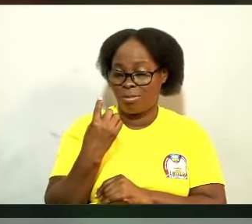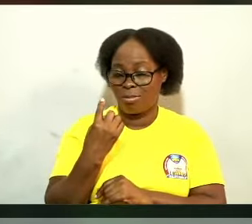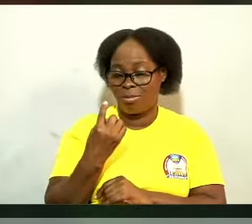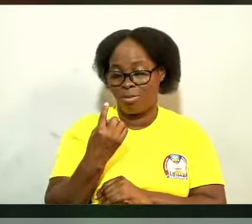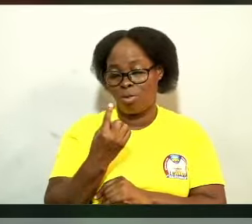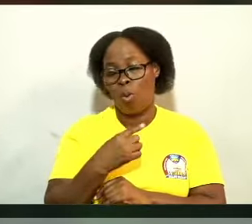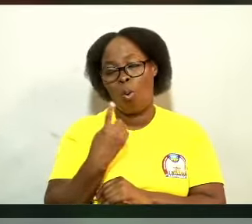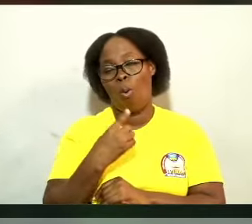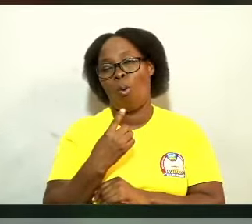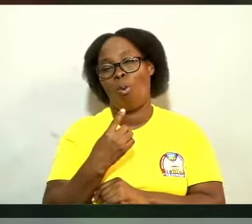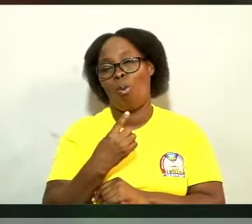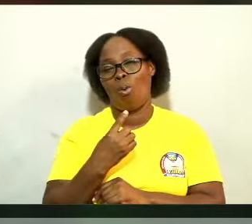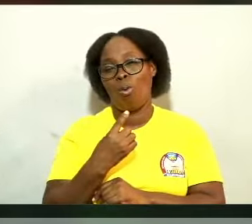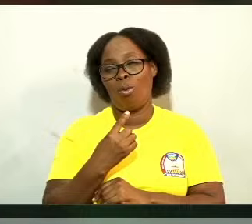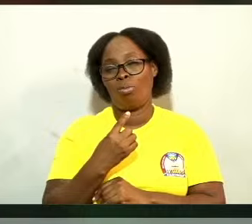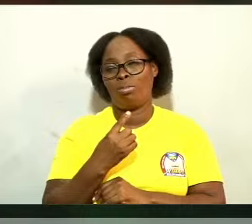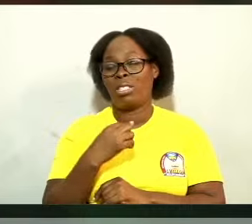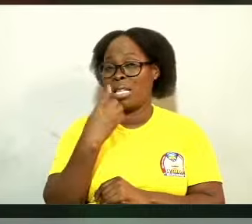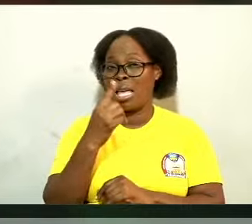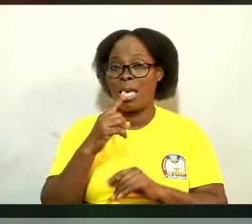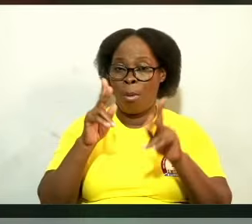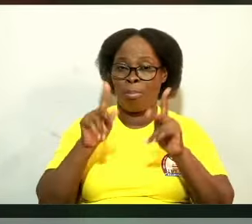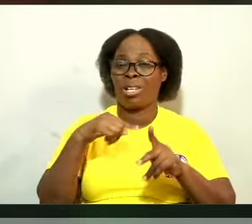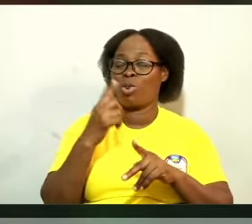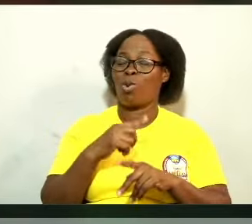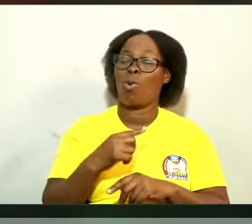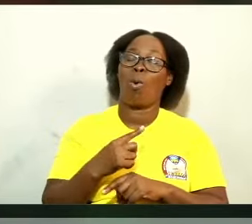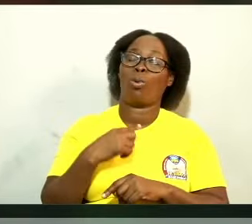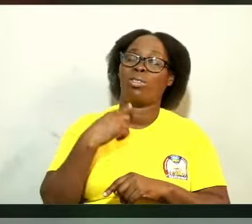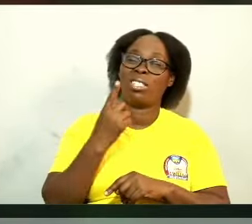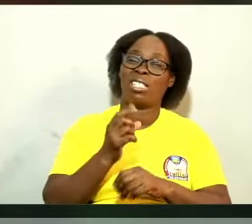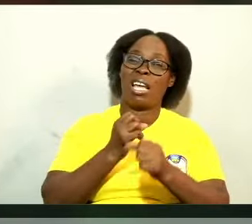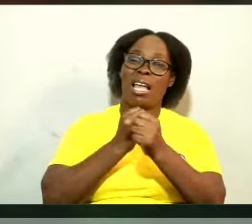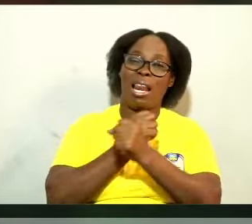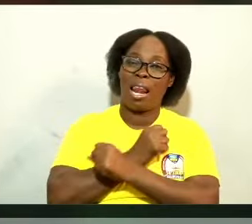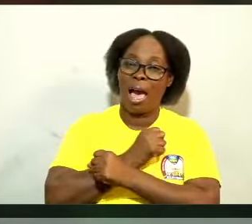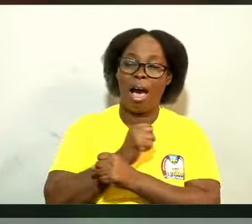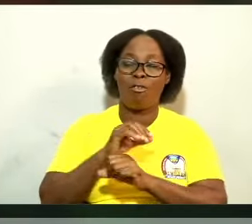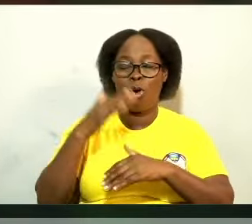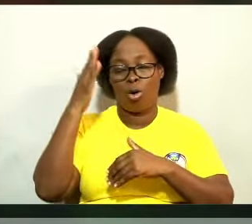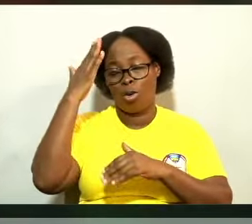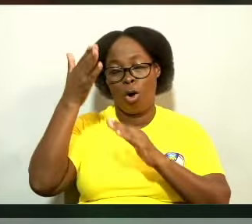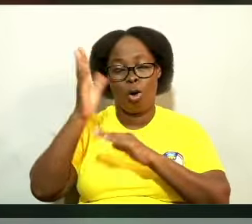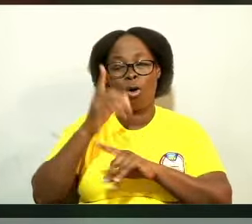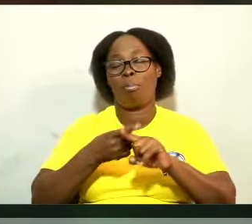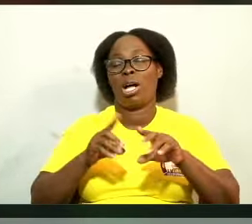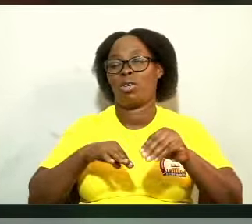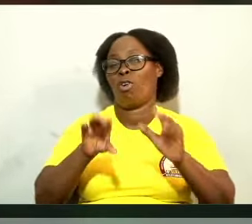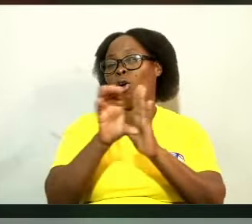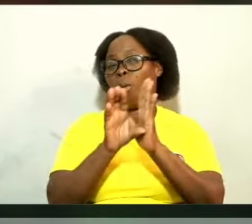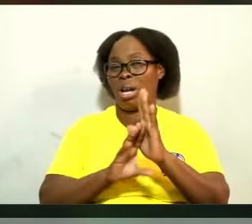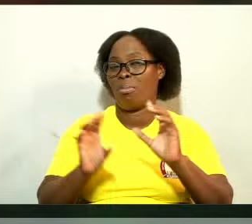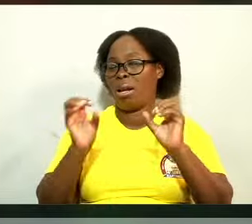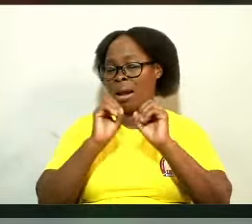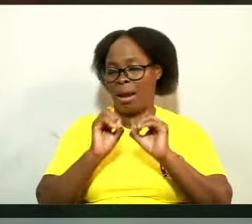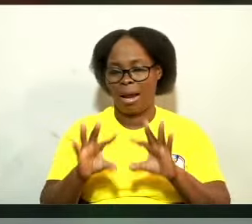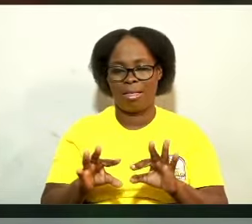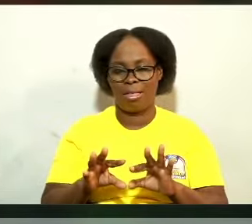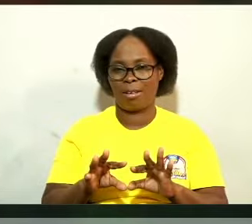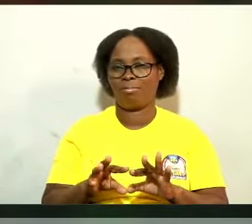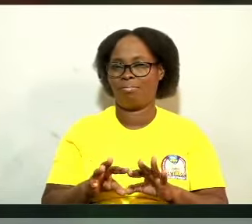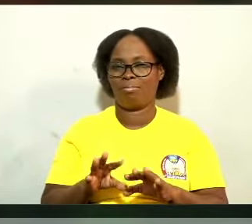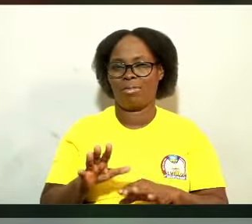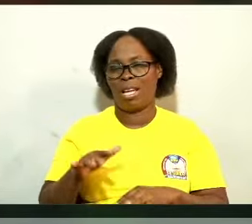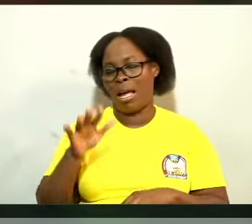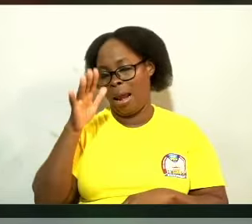wala azishiki amri zake ni muongo, wala kweli haimo ndani yake. Kwa hiyo wote wanaokataa amri za